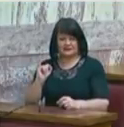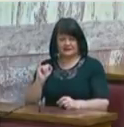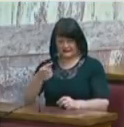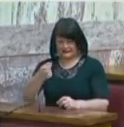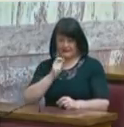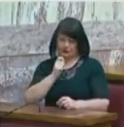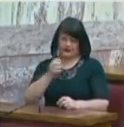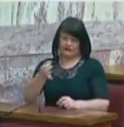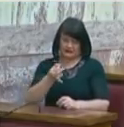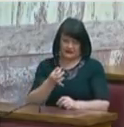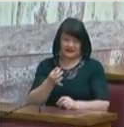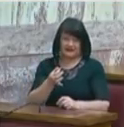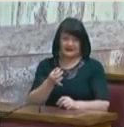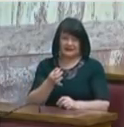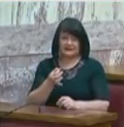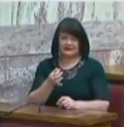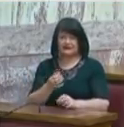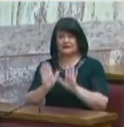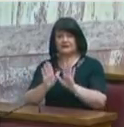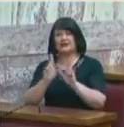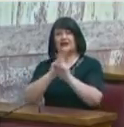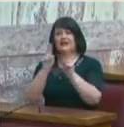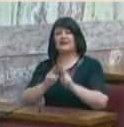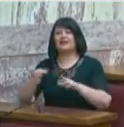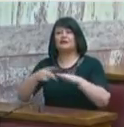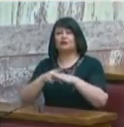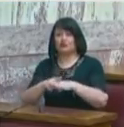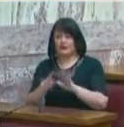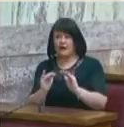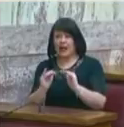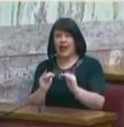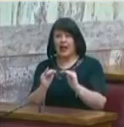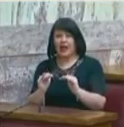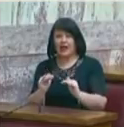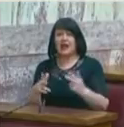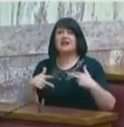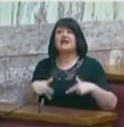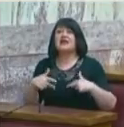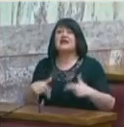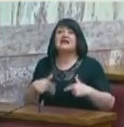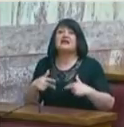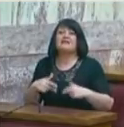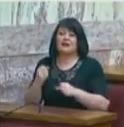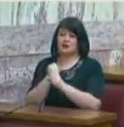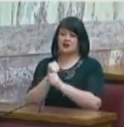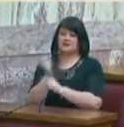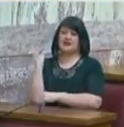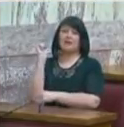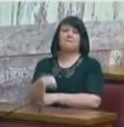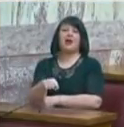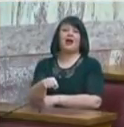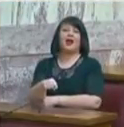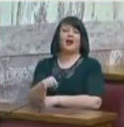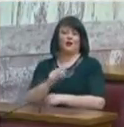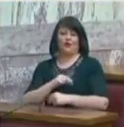έλεγε «Βάστα Δουνουτού, βάστα Δουνουτού», δεν βάστηξε το Δουνουτού και η κυβέρνηση κέρδισε στα εργασιακά προς όφελος των